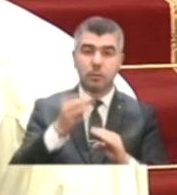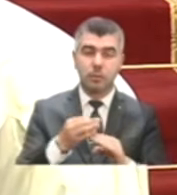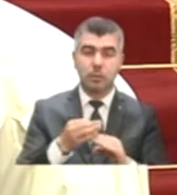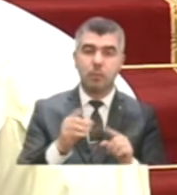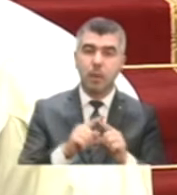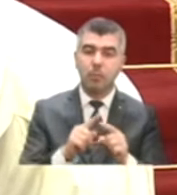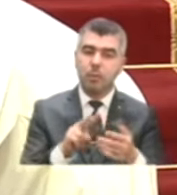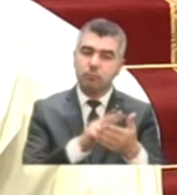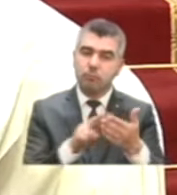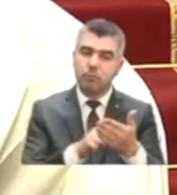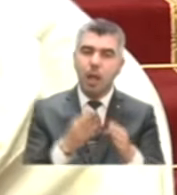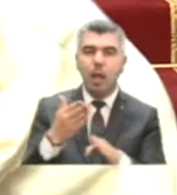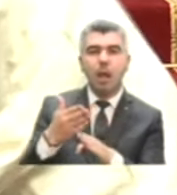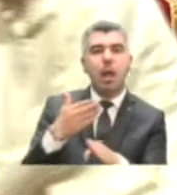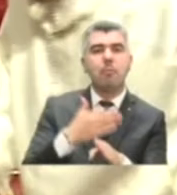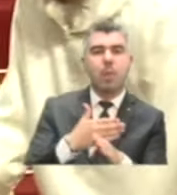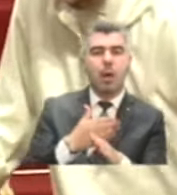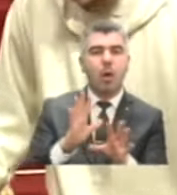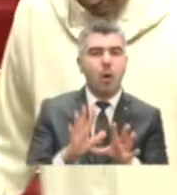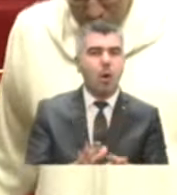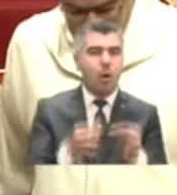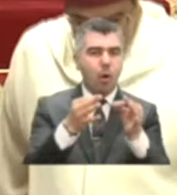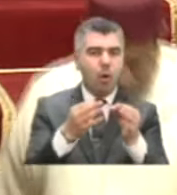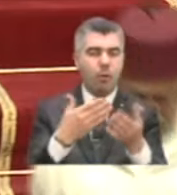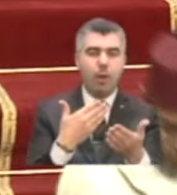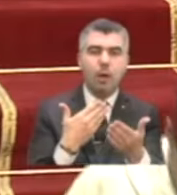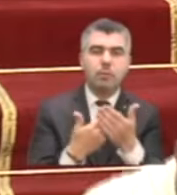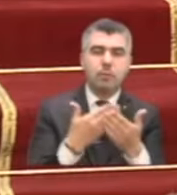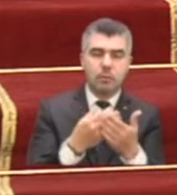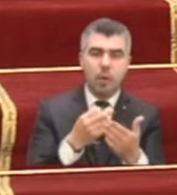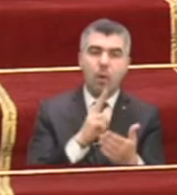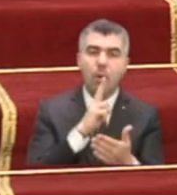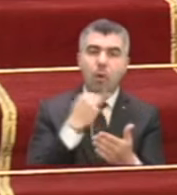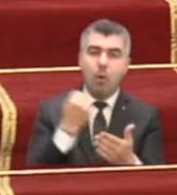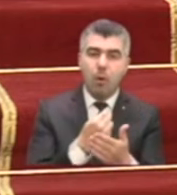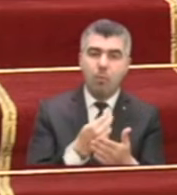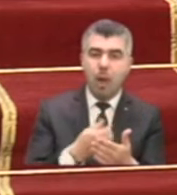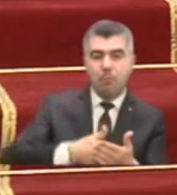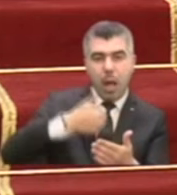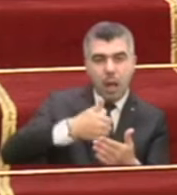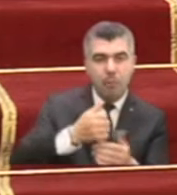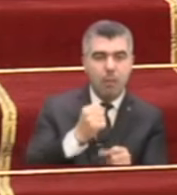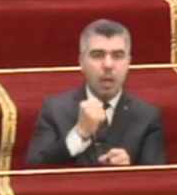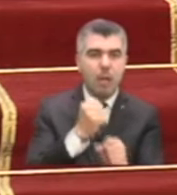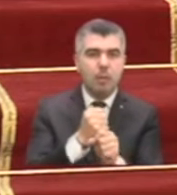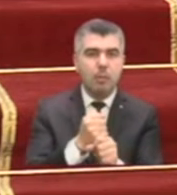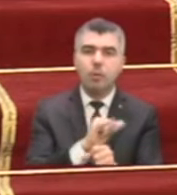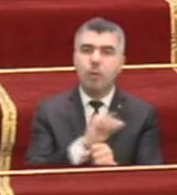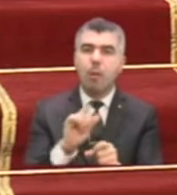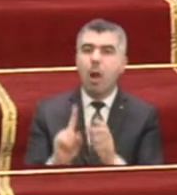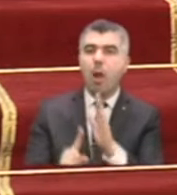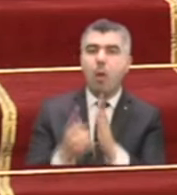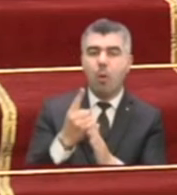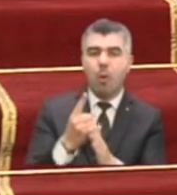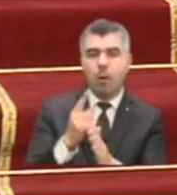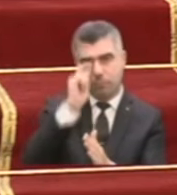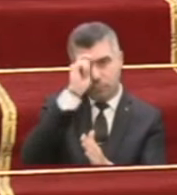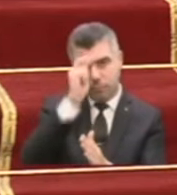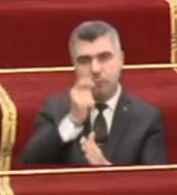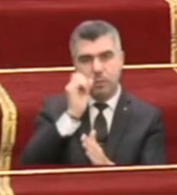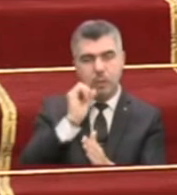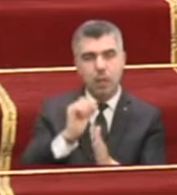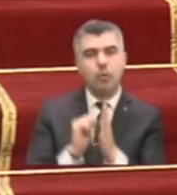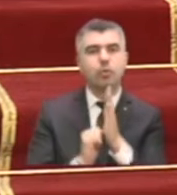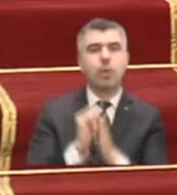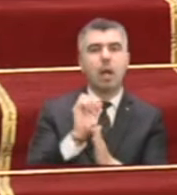ديروا دراسات استباقيه وتلقاو حلول. ياك نتوما حكومه الكفاءات والانجازات الغير مسبوقه، ايوا هنيئا لكم، راكم